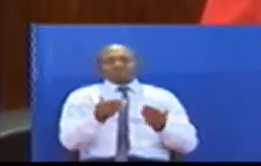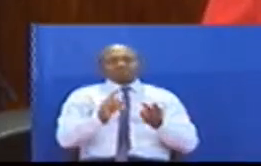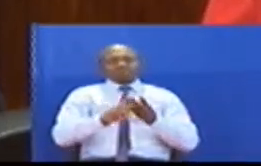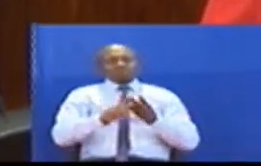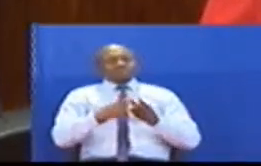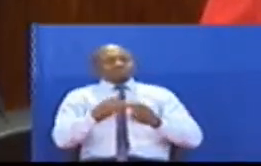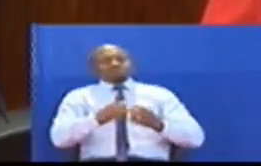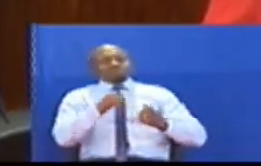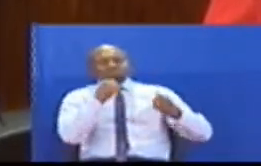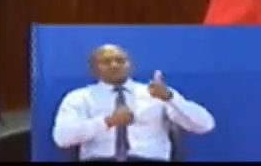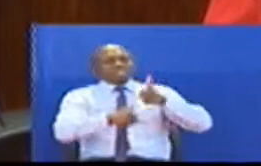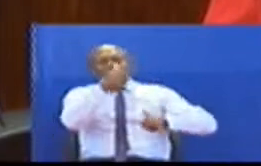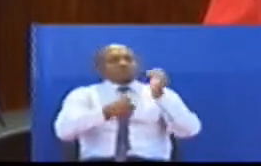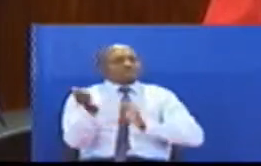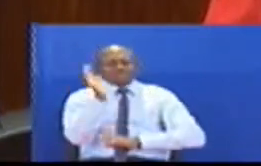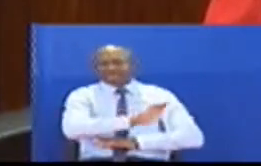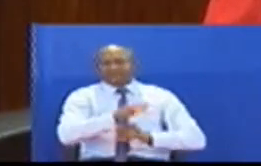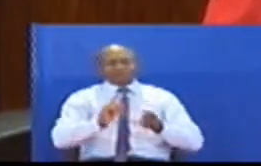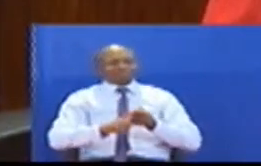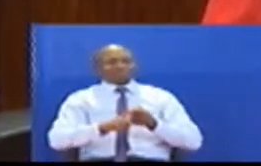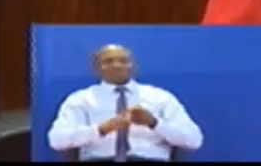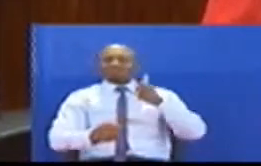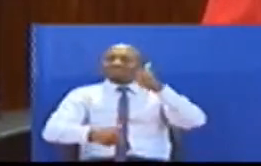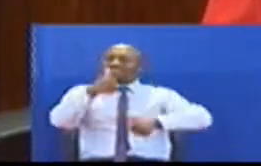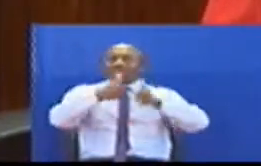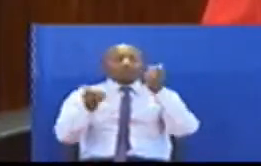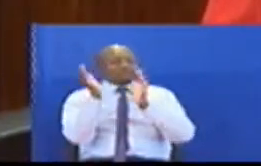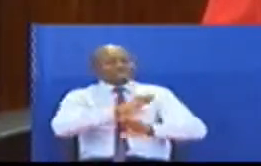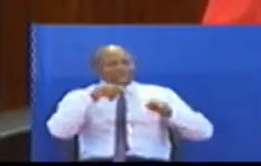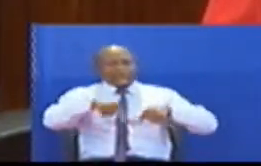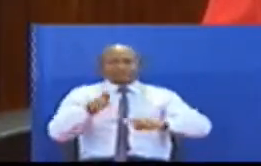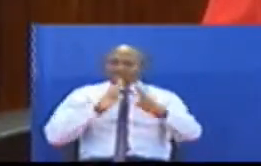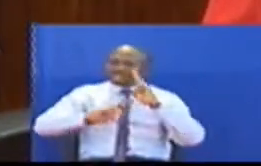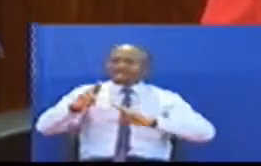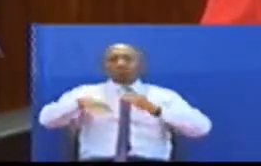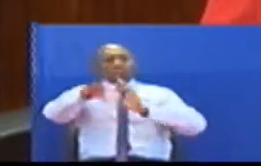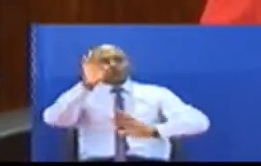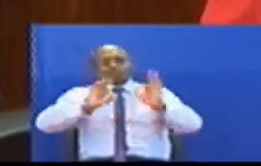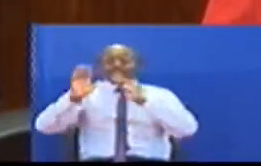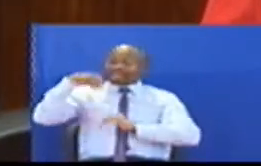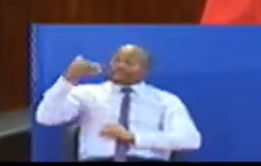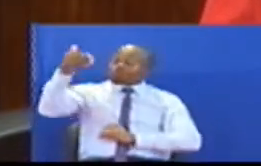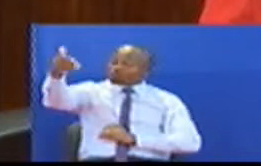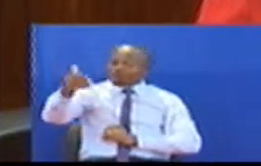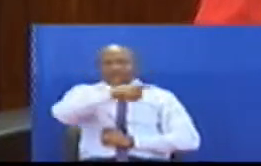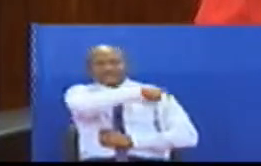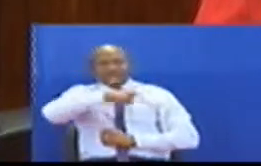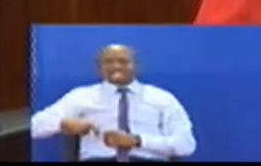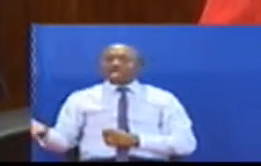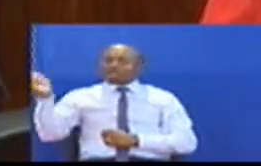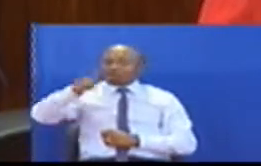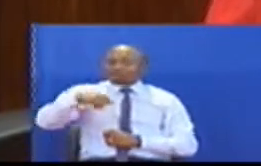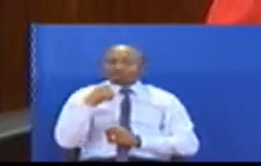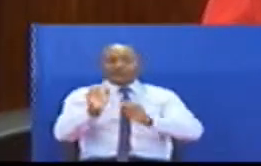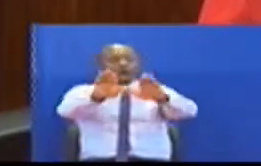game imeisha hiyo. Game imeshaisha. Hapa tunajadili uchaguzi. Kesho kutwa rais anakuja anasema bunge limevunjwa. Wewe